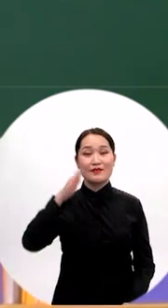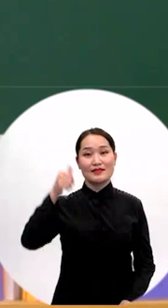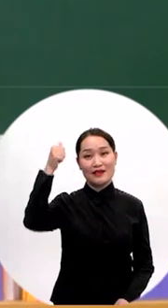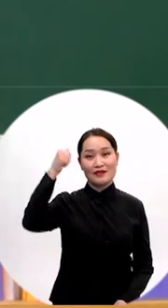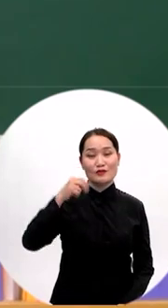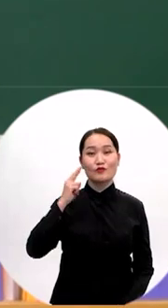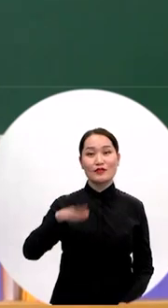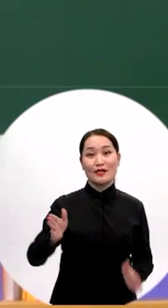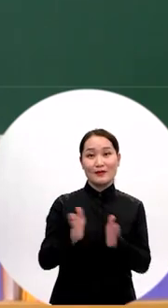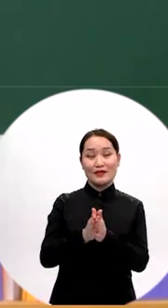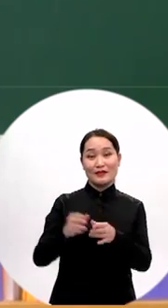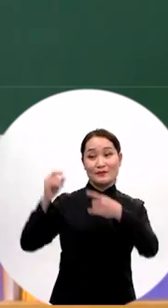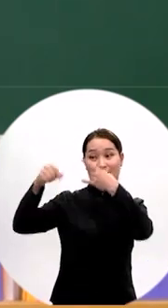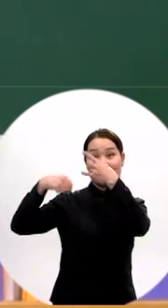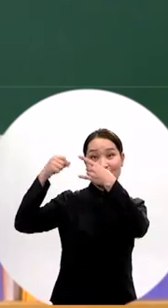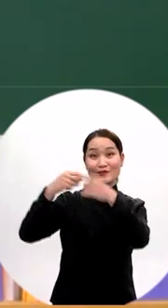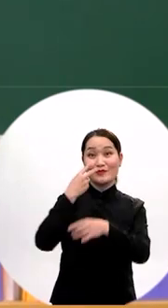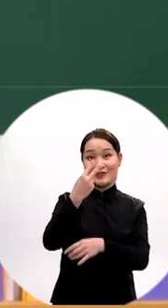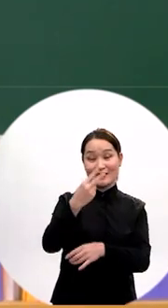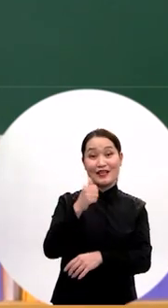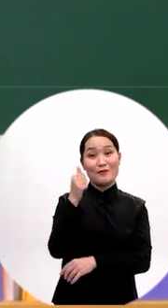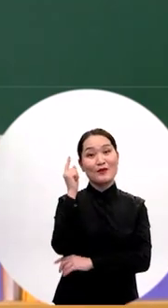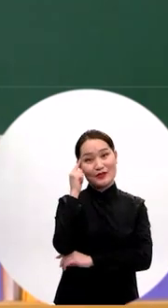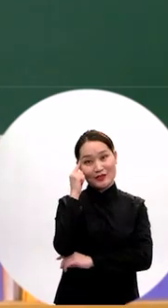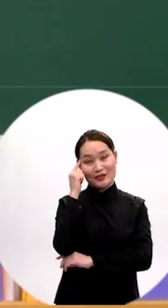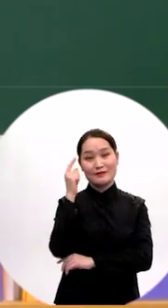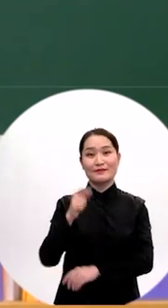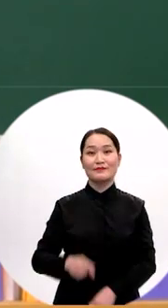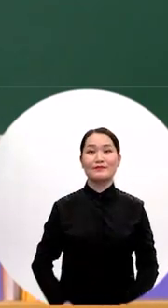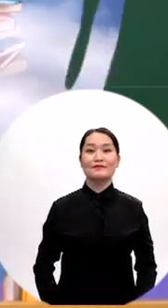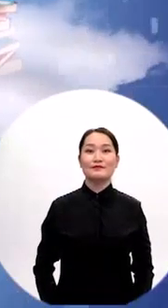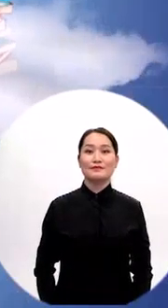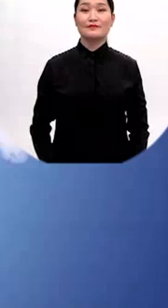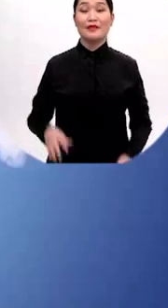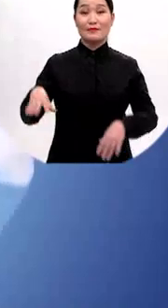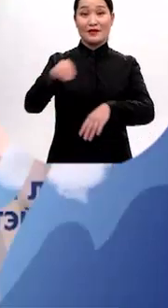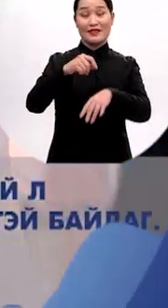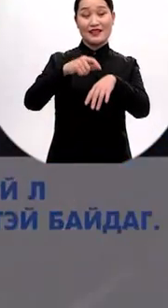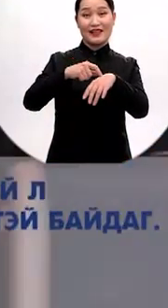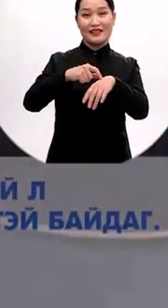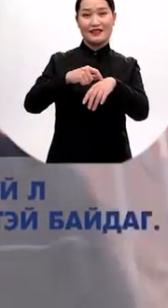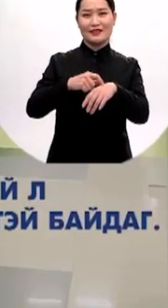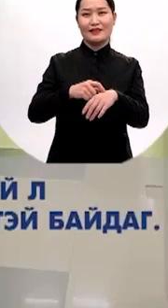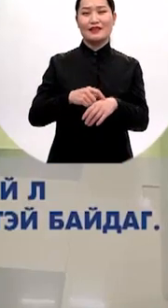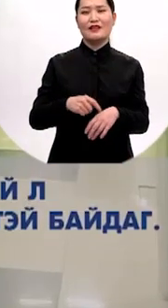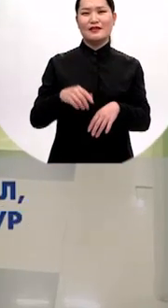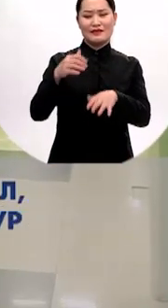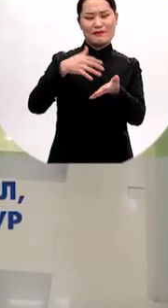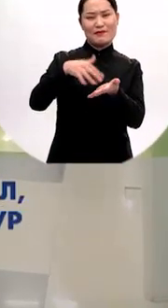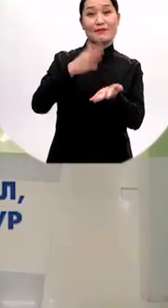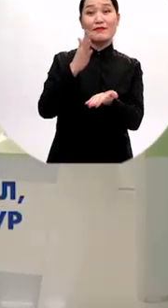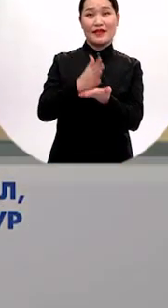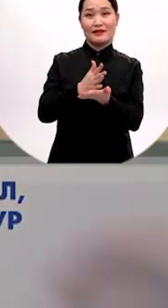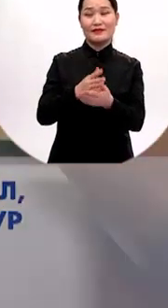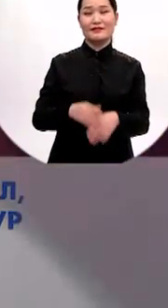ах эгч дүүнэртэйгээ ярилцаад дараах бичлэгээс үзээд тунгаан бодорой. Бидний гар хүрч байгаа бүхий л гадар гойн